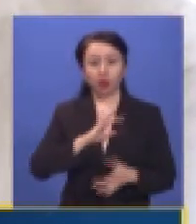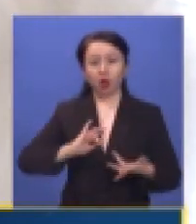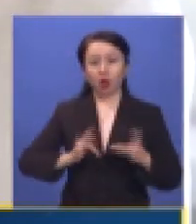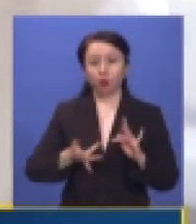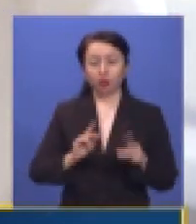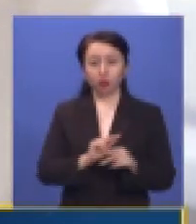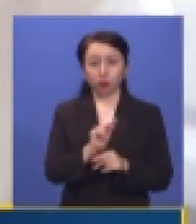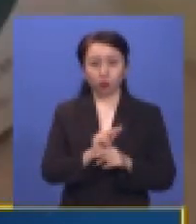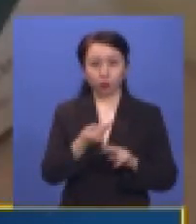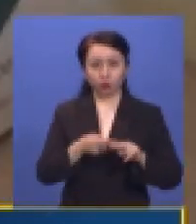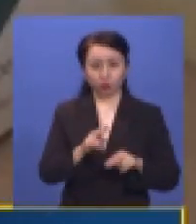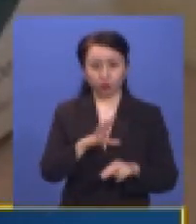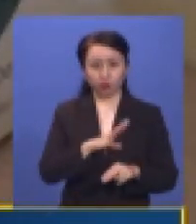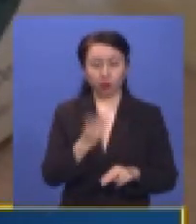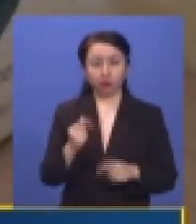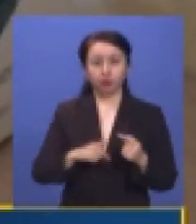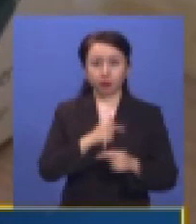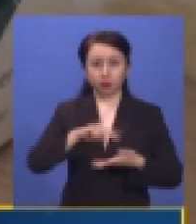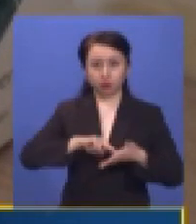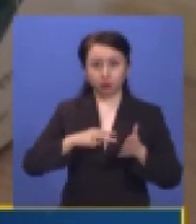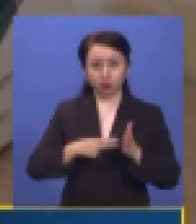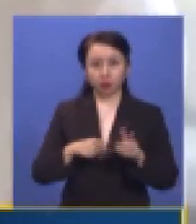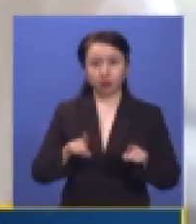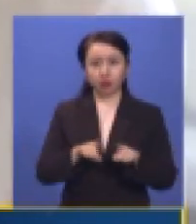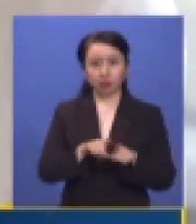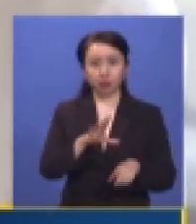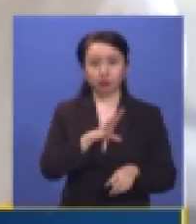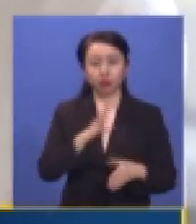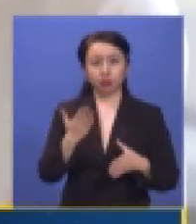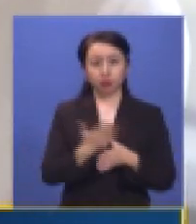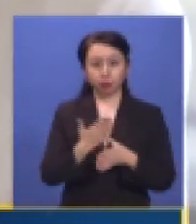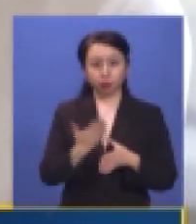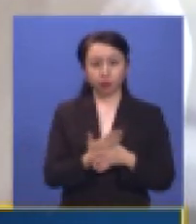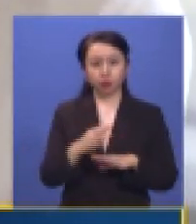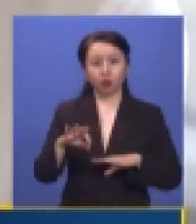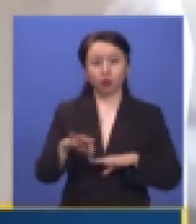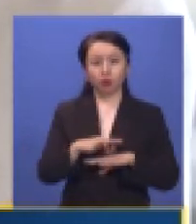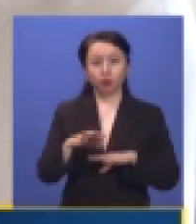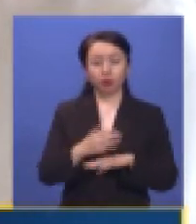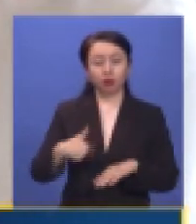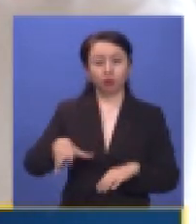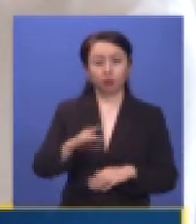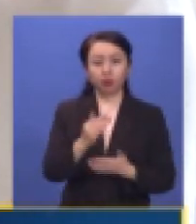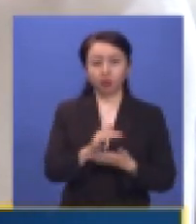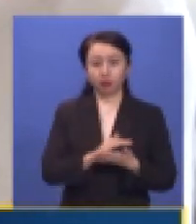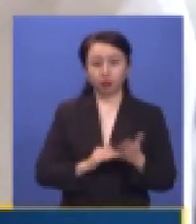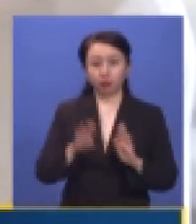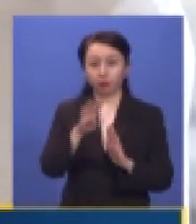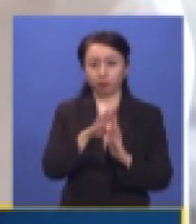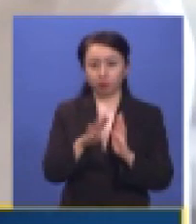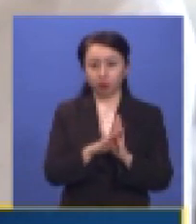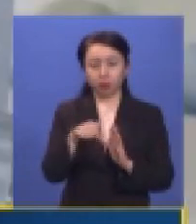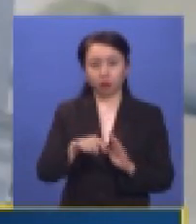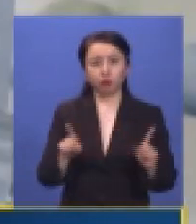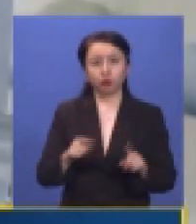онлайн-уроки, которые мы проходили. Бизнес-план также составляла с помощью супруга, то есть мы написали перечень того, что я